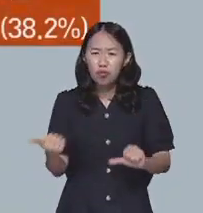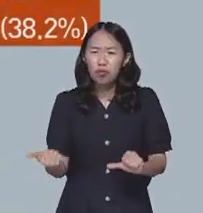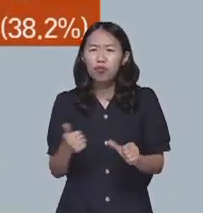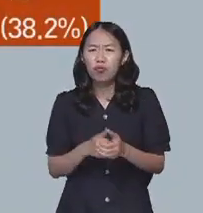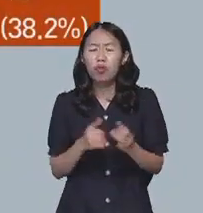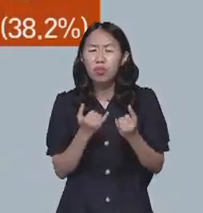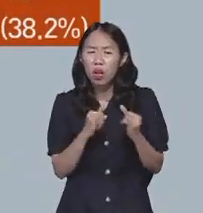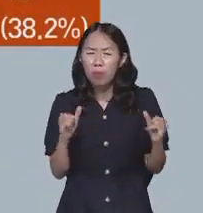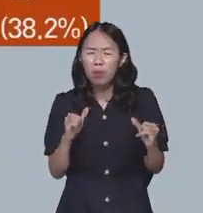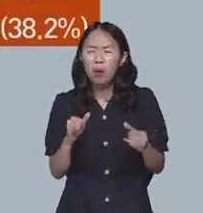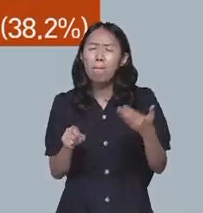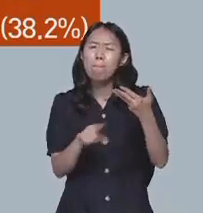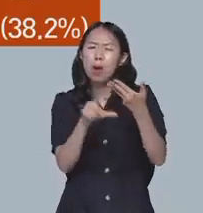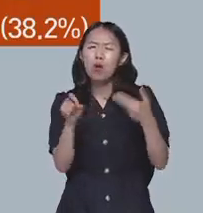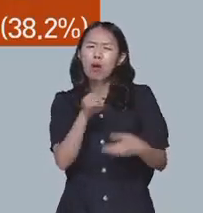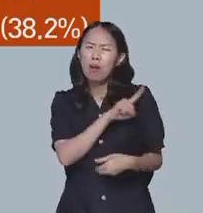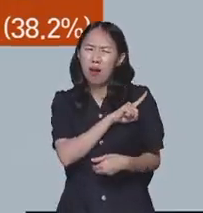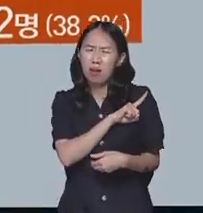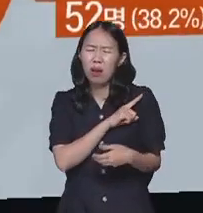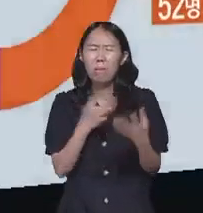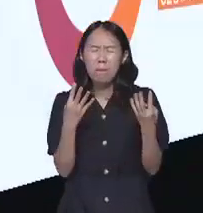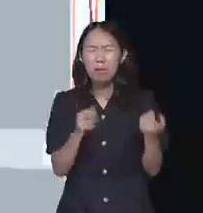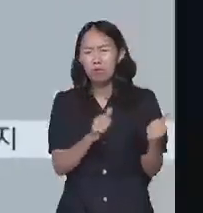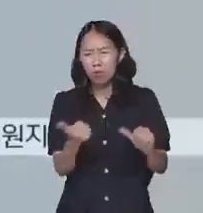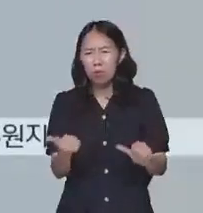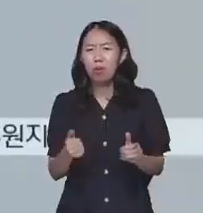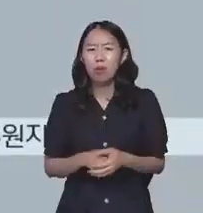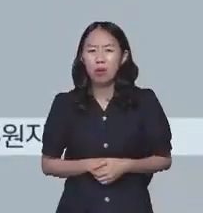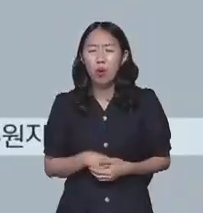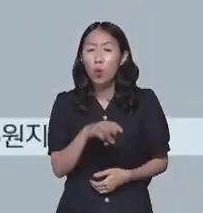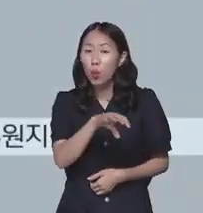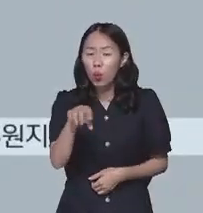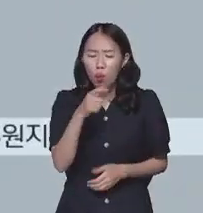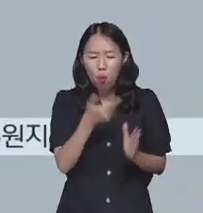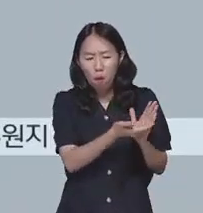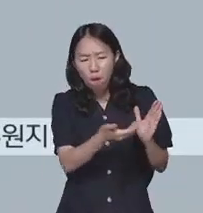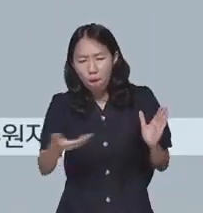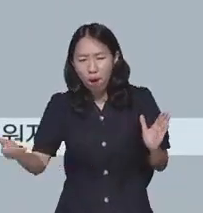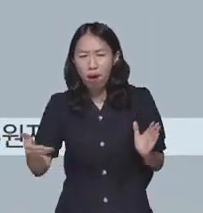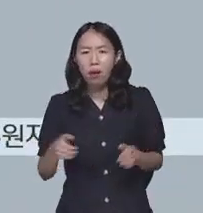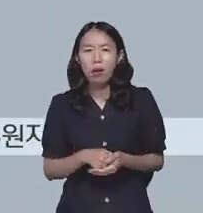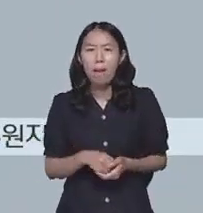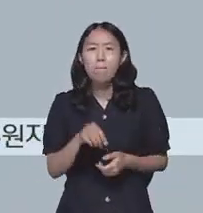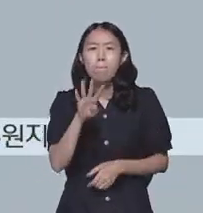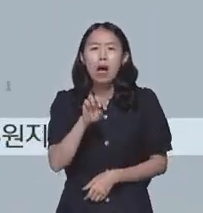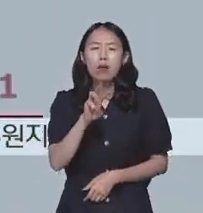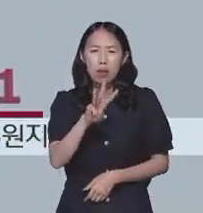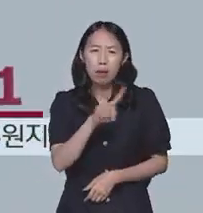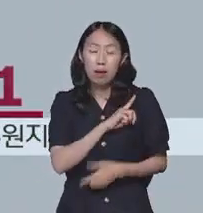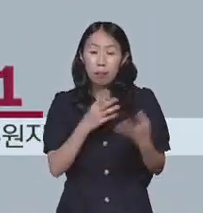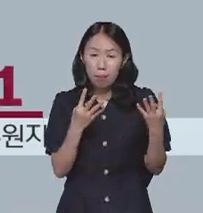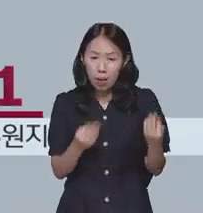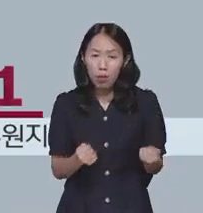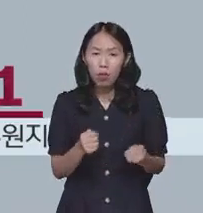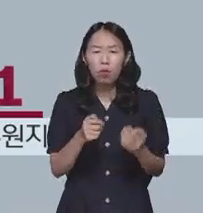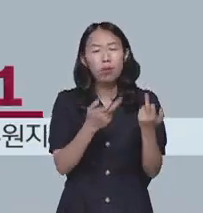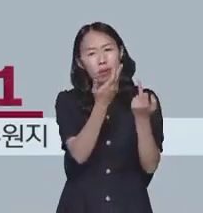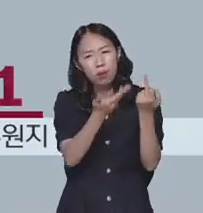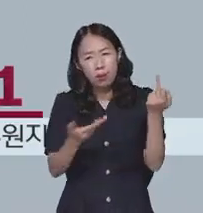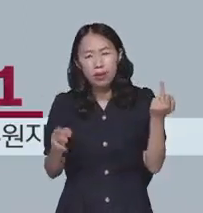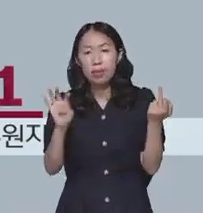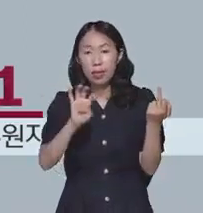50%는 피서객이 가장 많은 8월에 발생했습니다. 장소별로는 하천과 강이 43명으로 가장 많았고, 이어 계곡